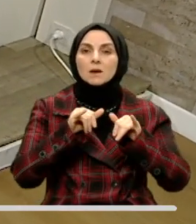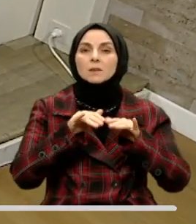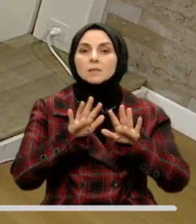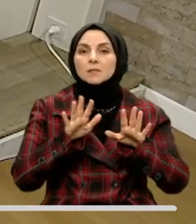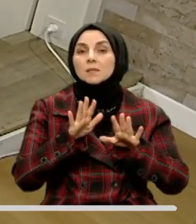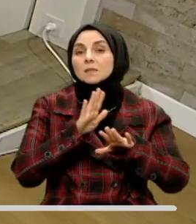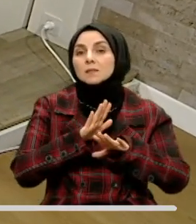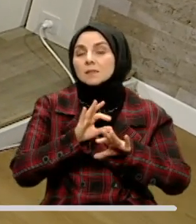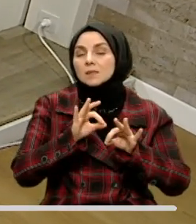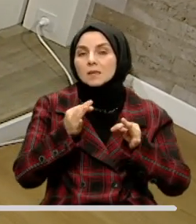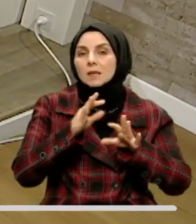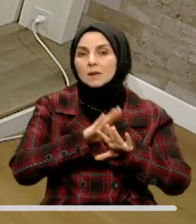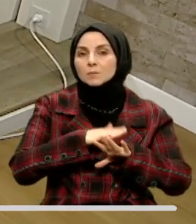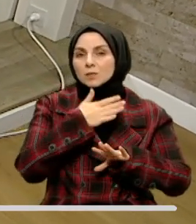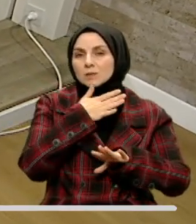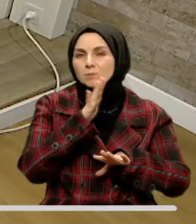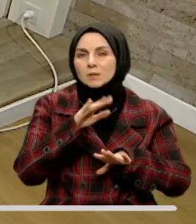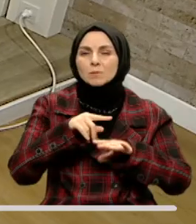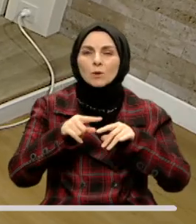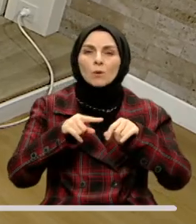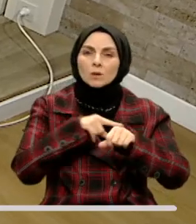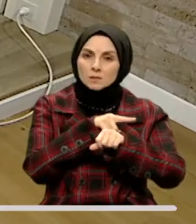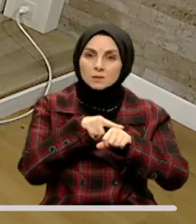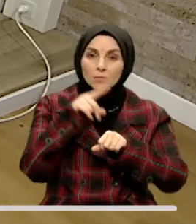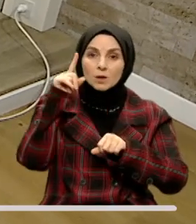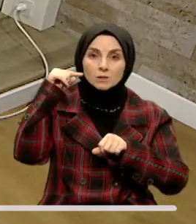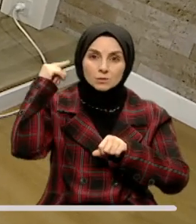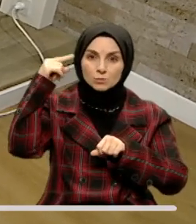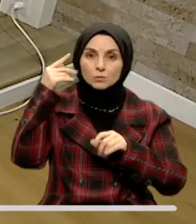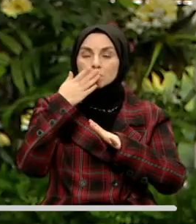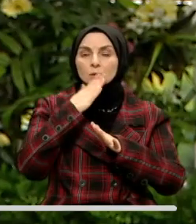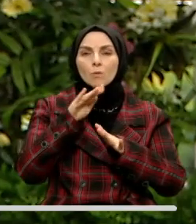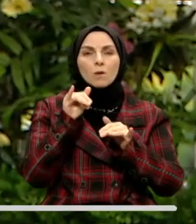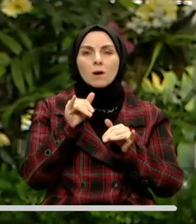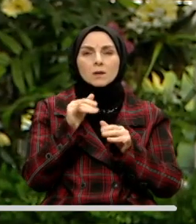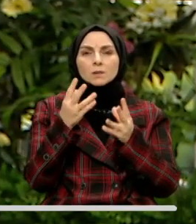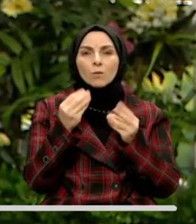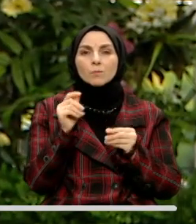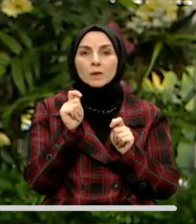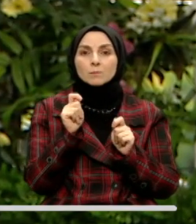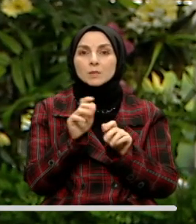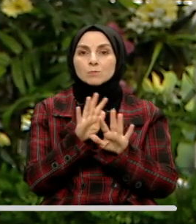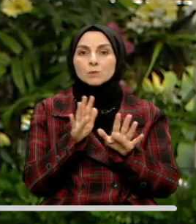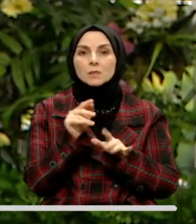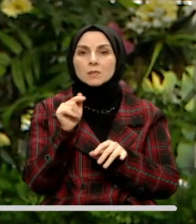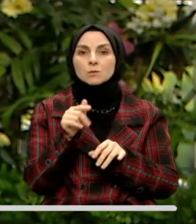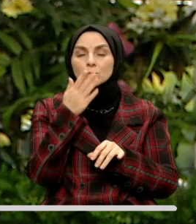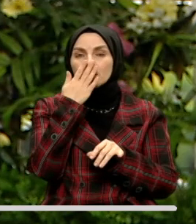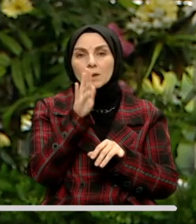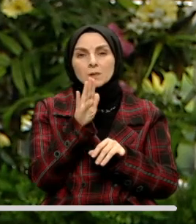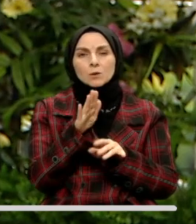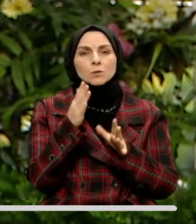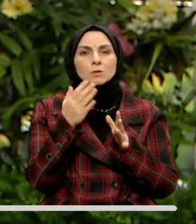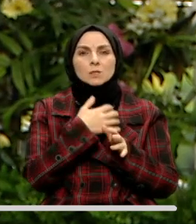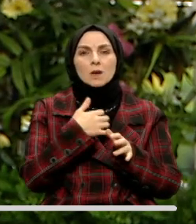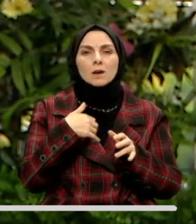gibi ne yapacağını bilmiyor, ne olacağını bilmiyor, zamanı algısı yok. Aynı olmak zorunda da değil. Şunu bekliyoruz şimdi. Tez canlı bir anne